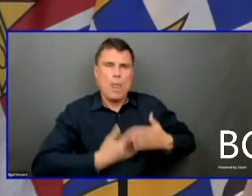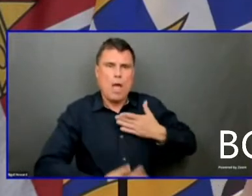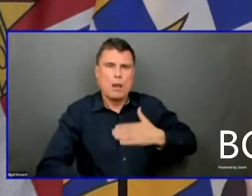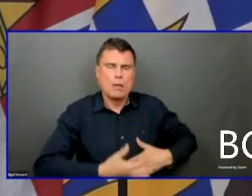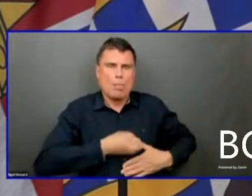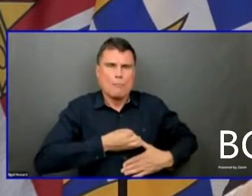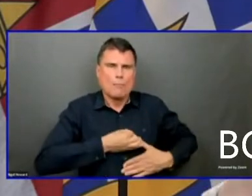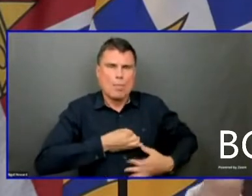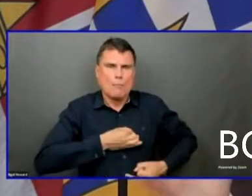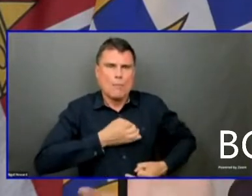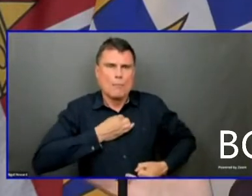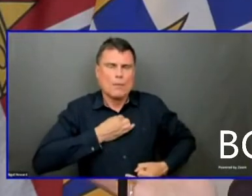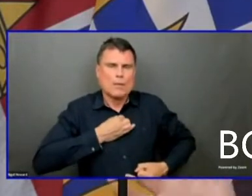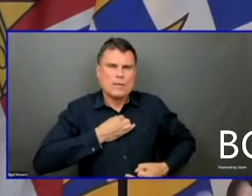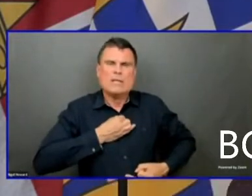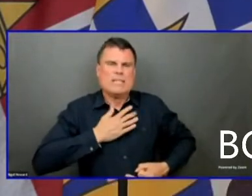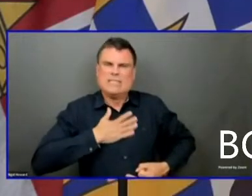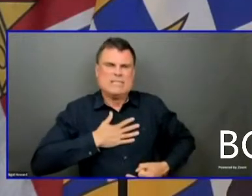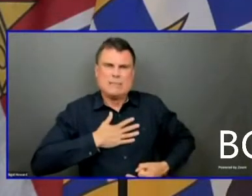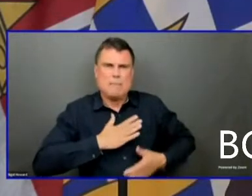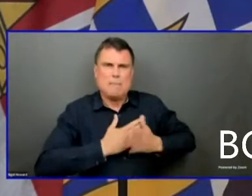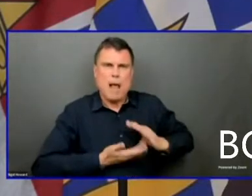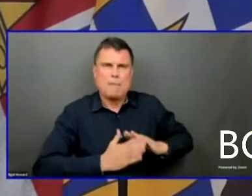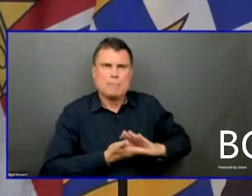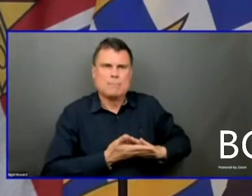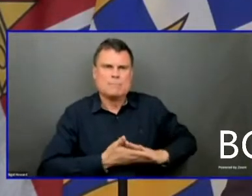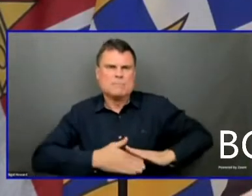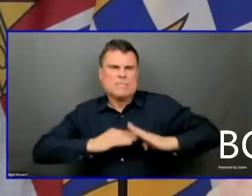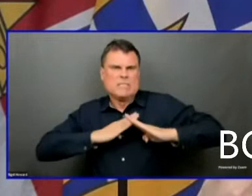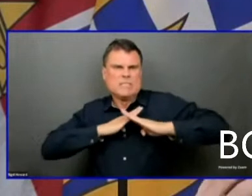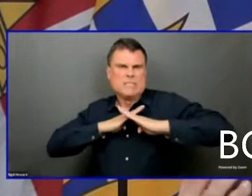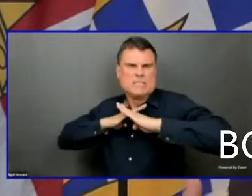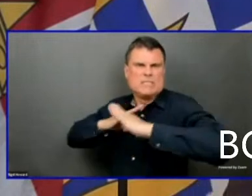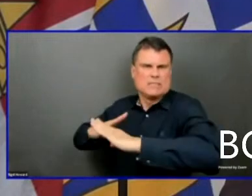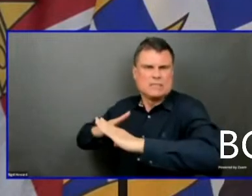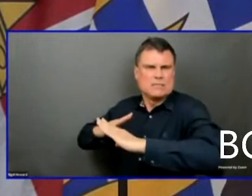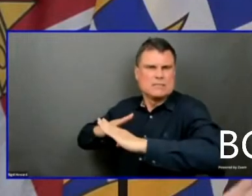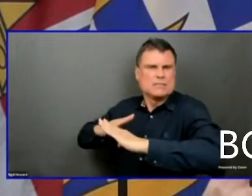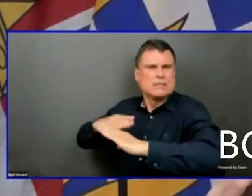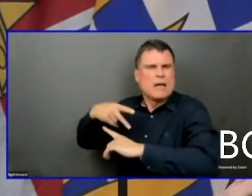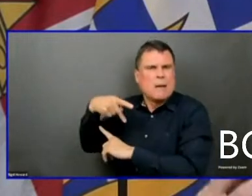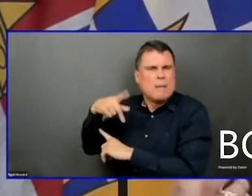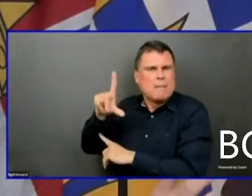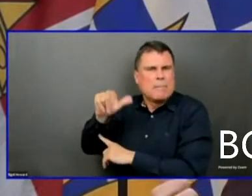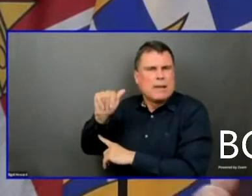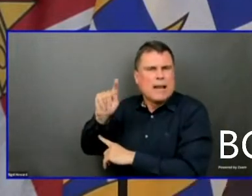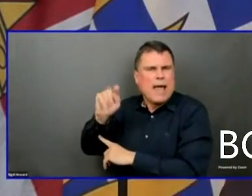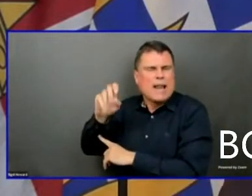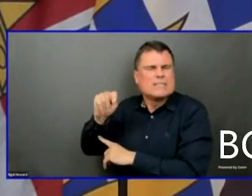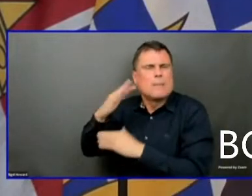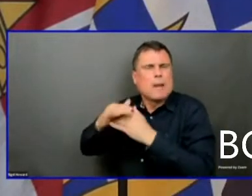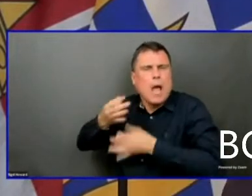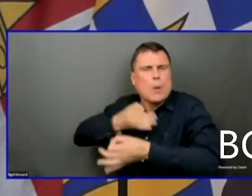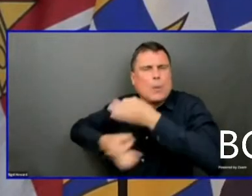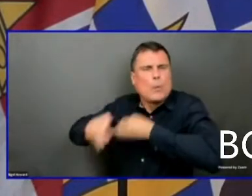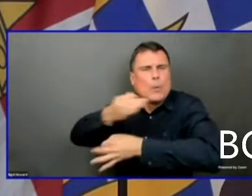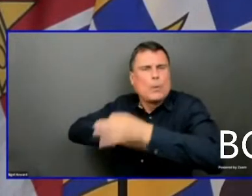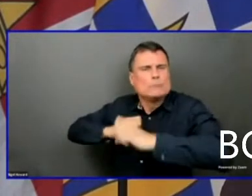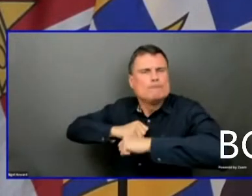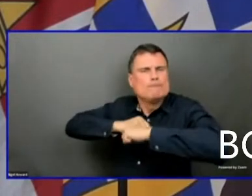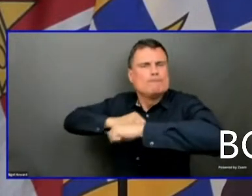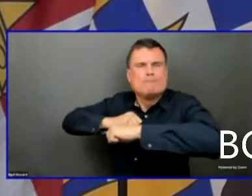个阿斯利康引起了身体里边的免疫系统的过激的反应，那么有些人呢就会产生血